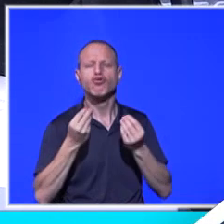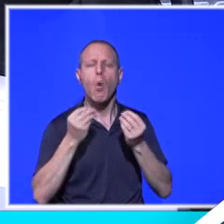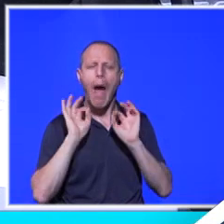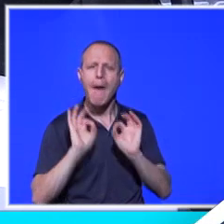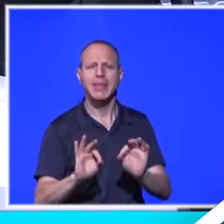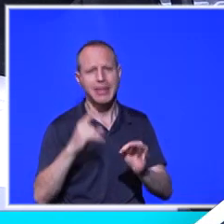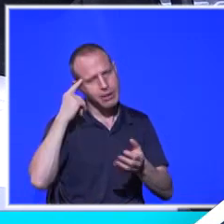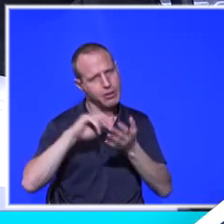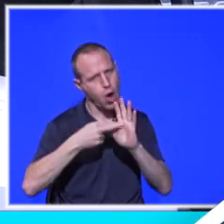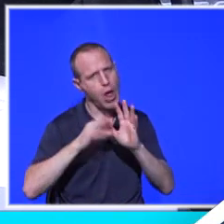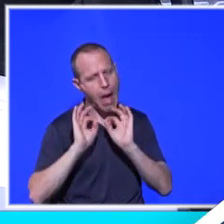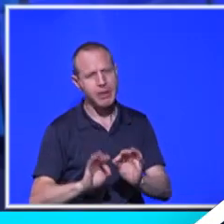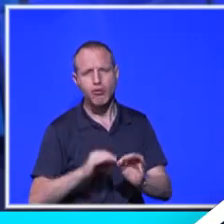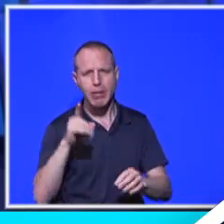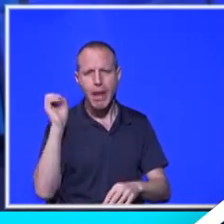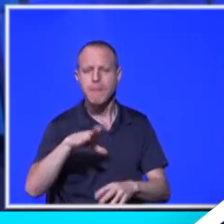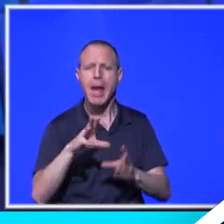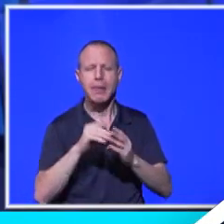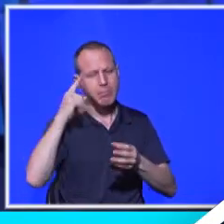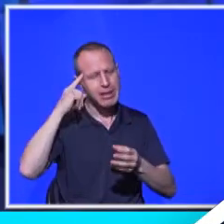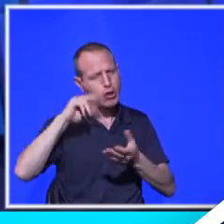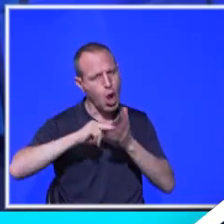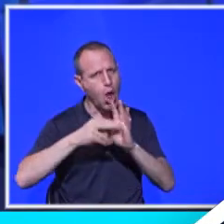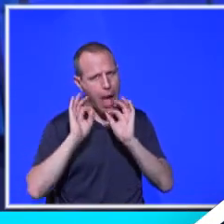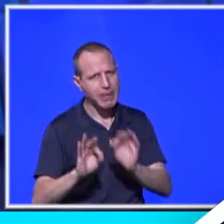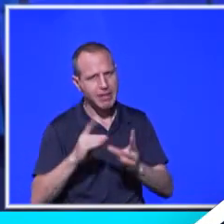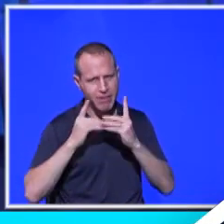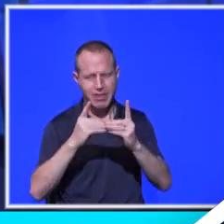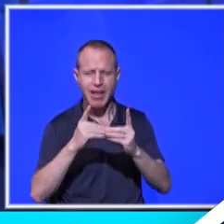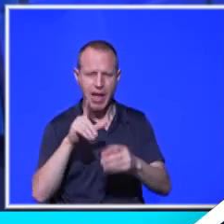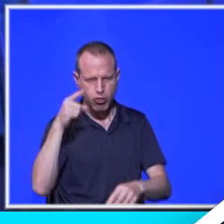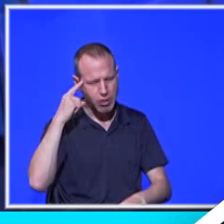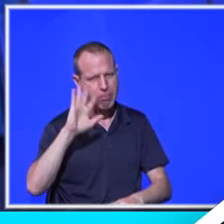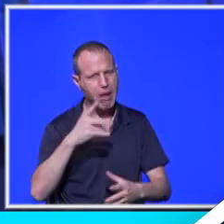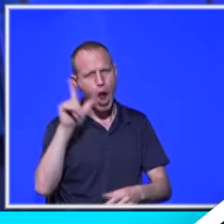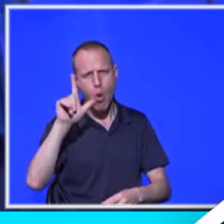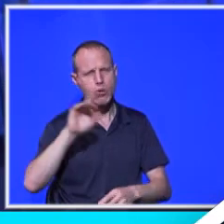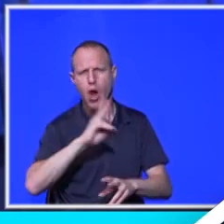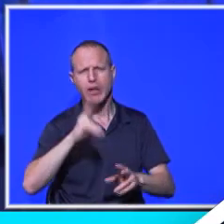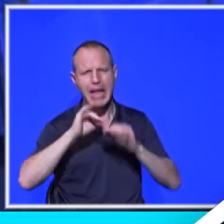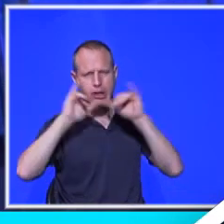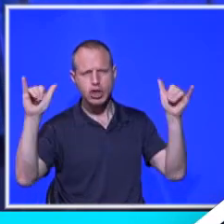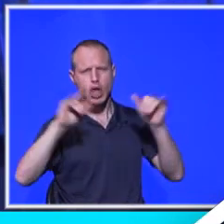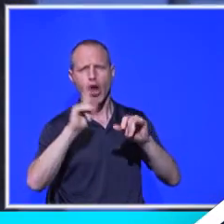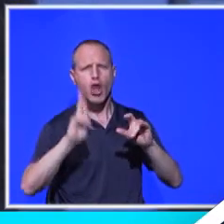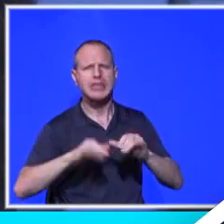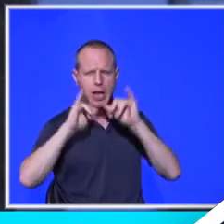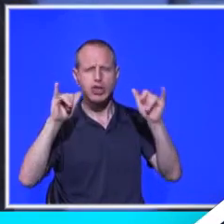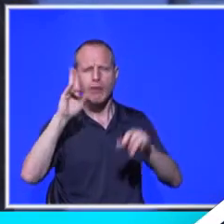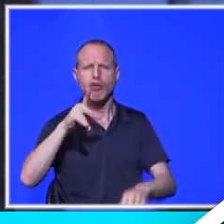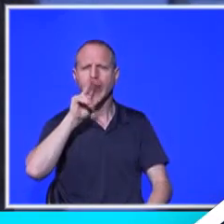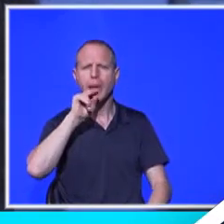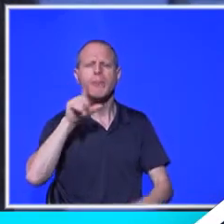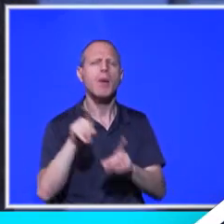אידיאולוגיה אמיתית. וכשאתה בא עם אידיאולוגיה אמיתית ודרך, אז את יודעת מה, לוסי, לא צריך לצעוק ולא צריך לצרוח, ואפשר לדבר כמו בני אדם, למה?